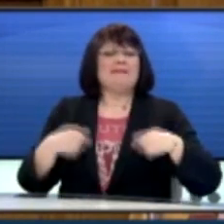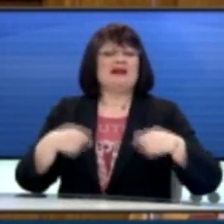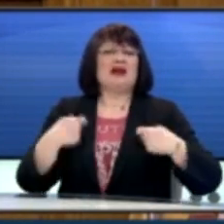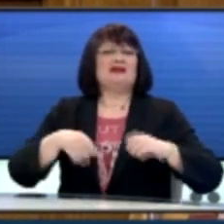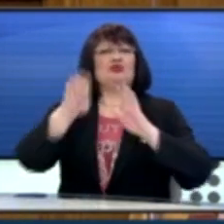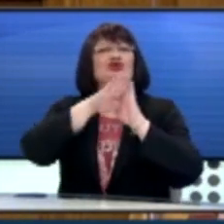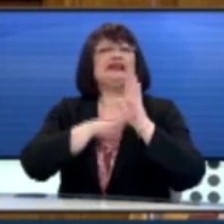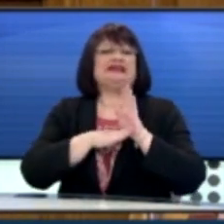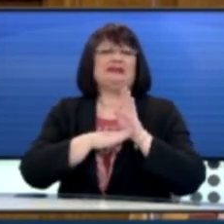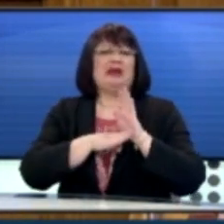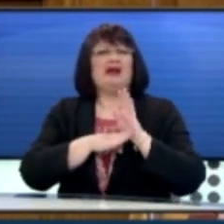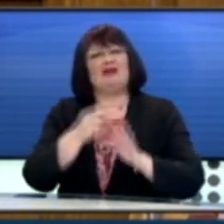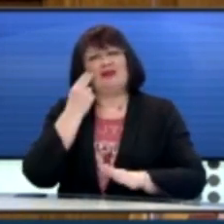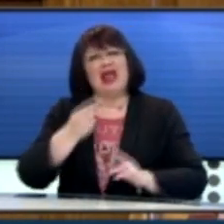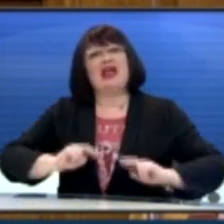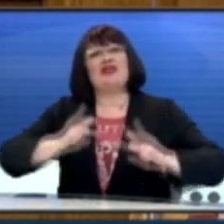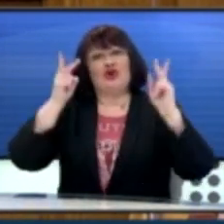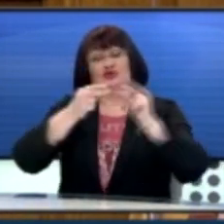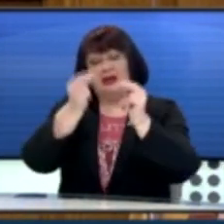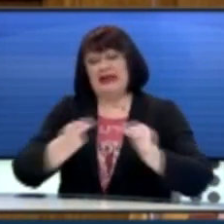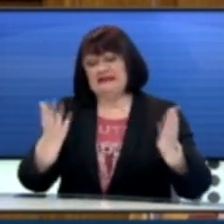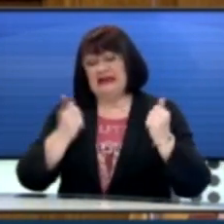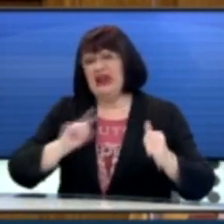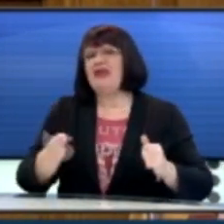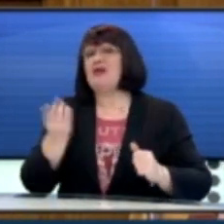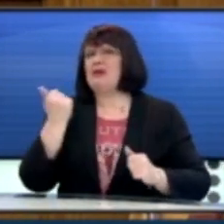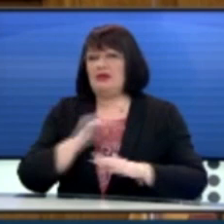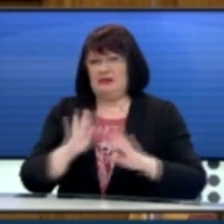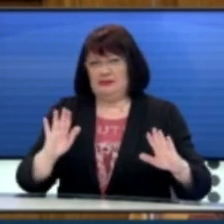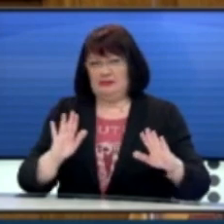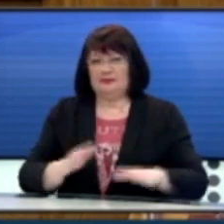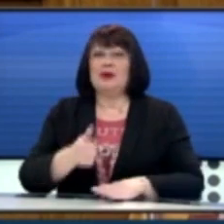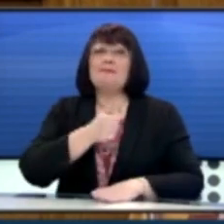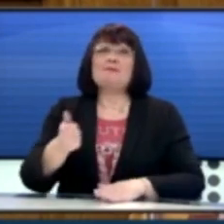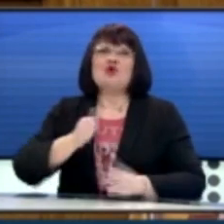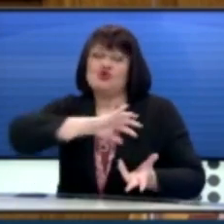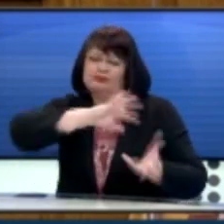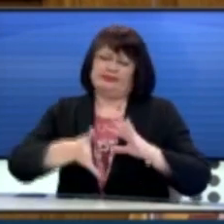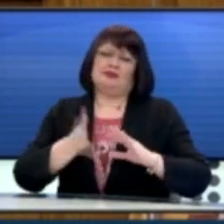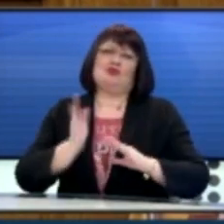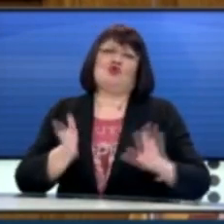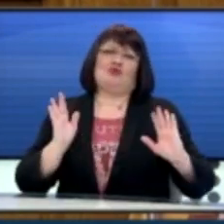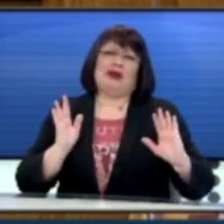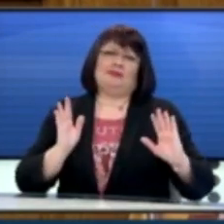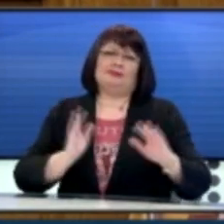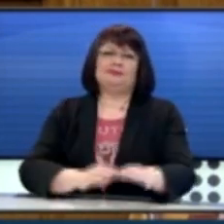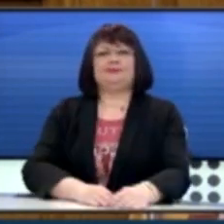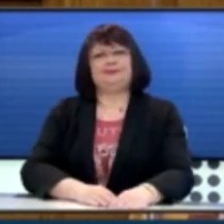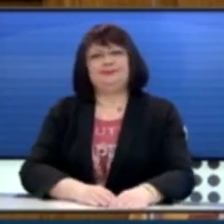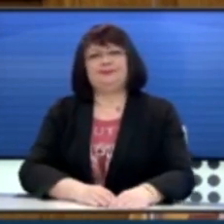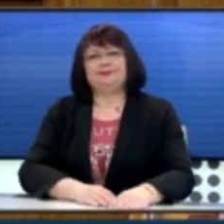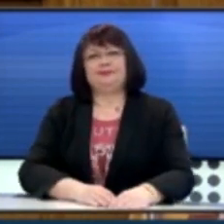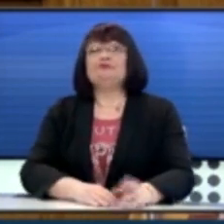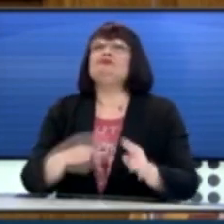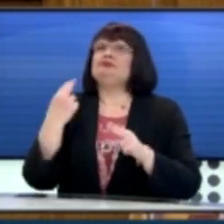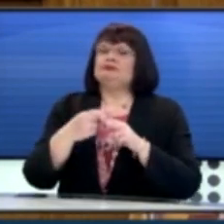το σύστημα. Και αυτός δεν γιατρεύεται, όπως ο ιός, παρά μόνο ανατρέπεται. Αυτή είναι